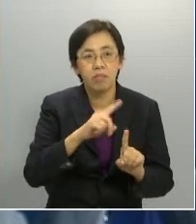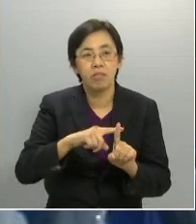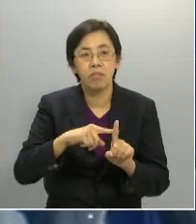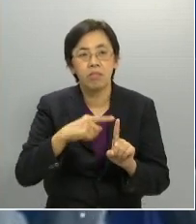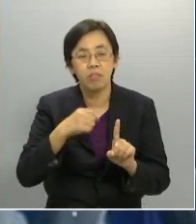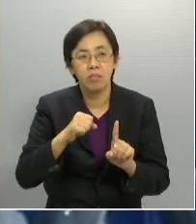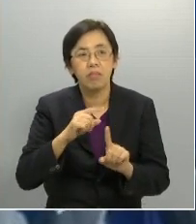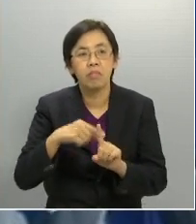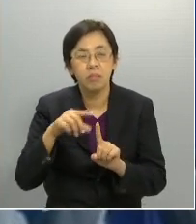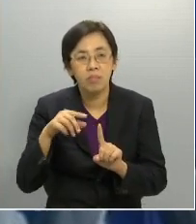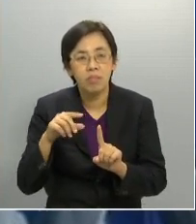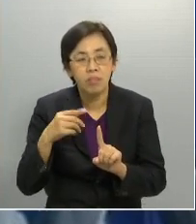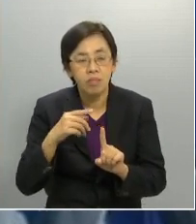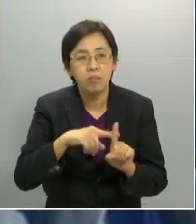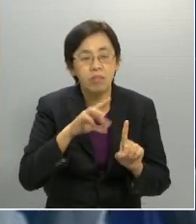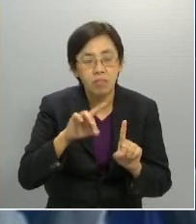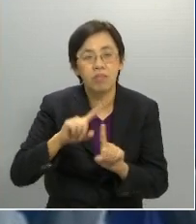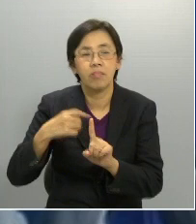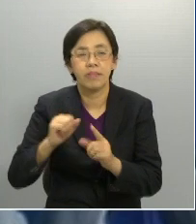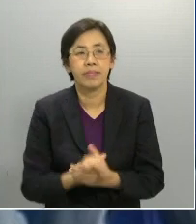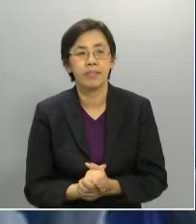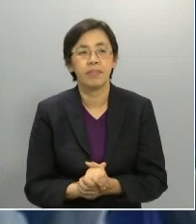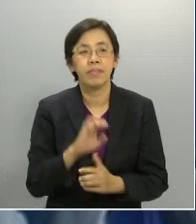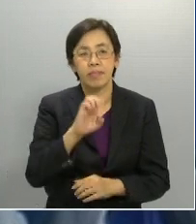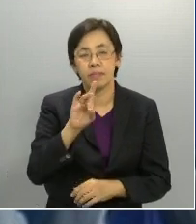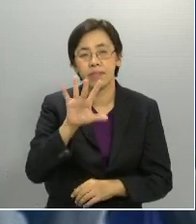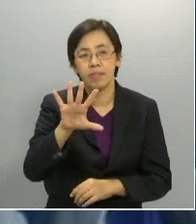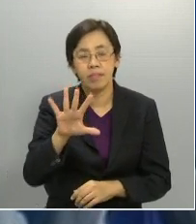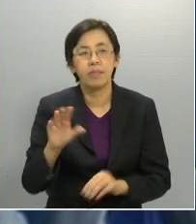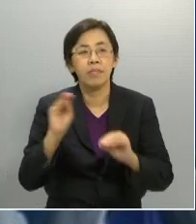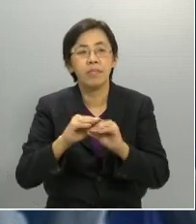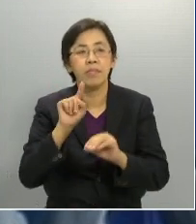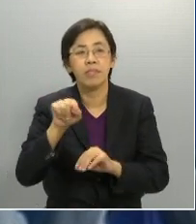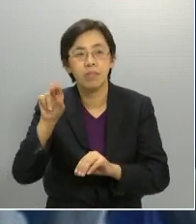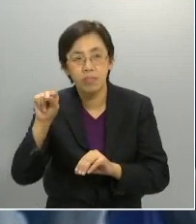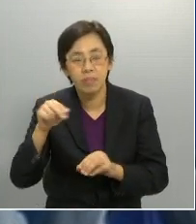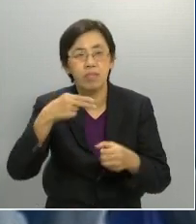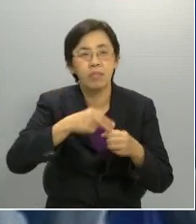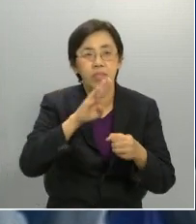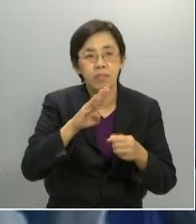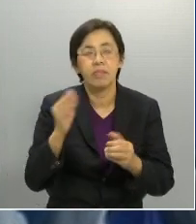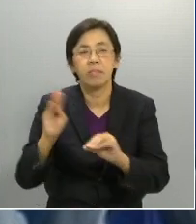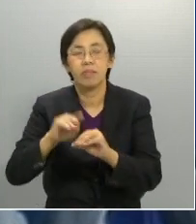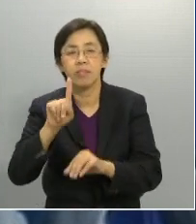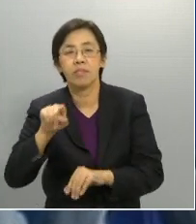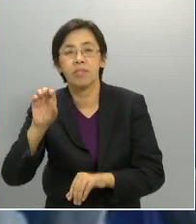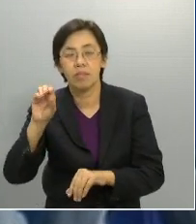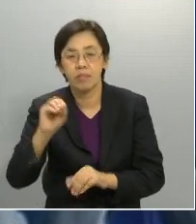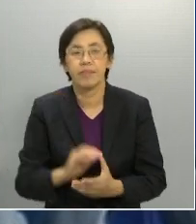50สตางค์ต่อลิตรนะคะส่วน E85ค่ะขึ้นไป1บาท 30สตางค์ต่อลิตรค่ะ